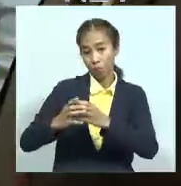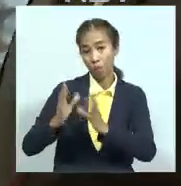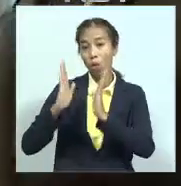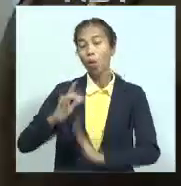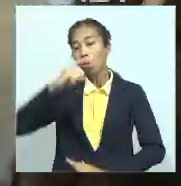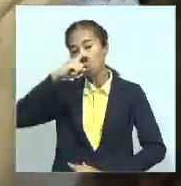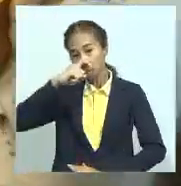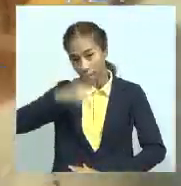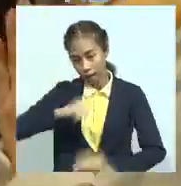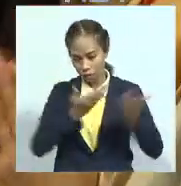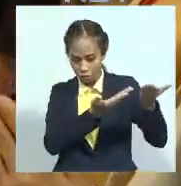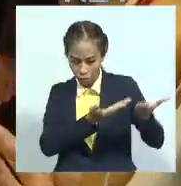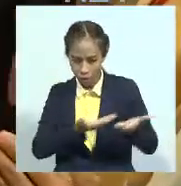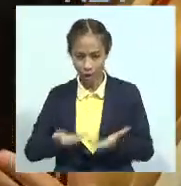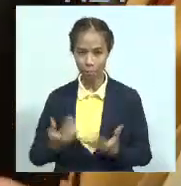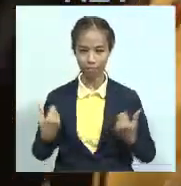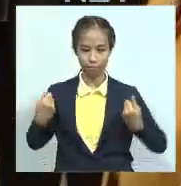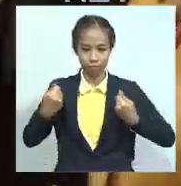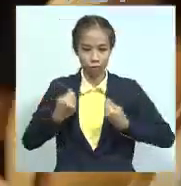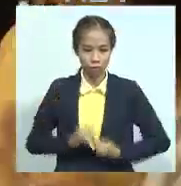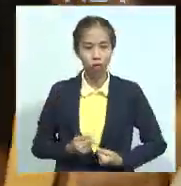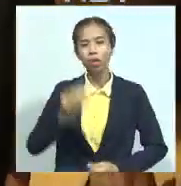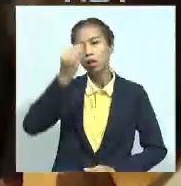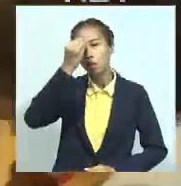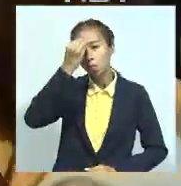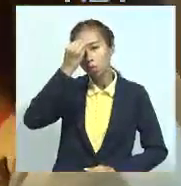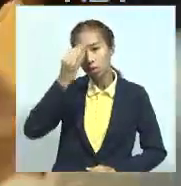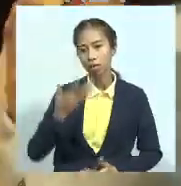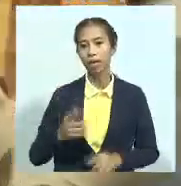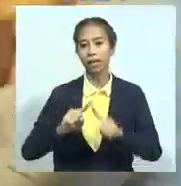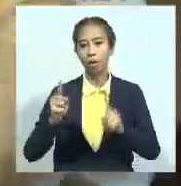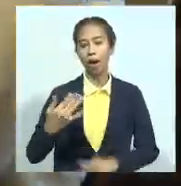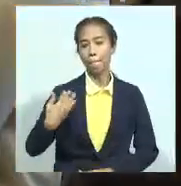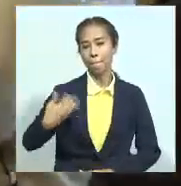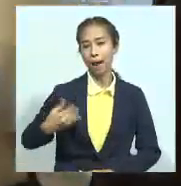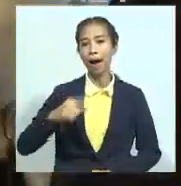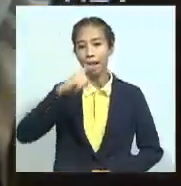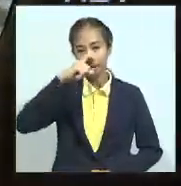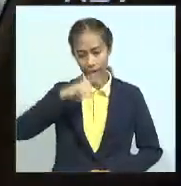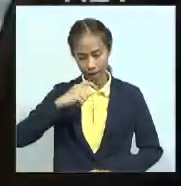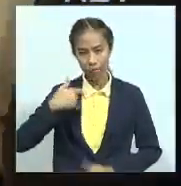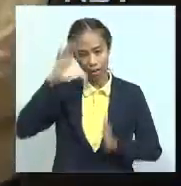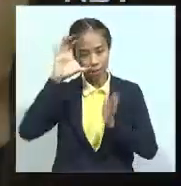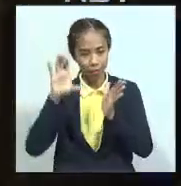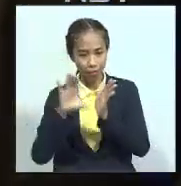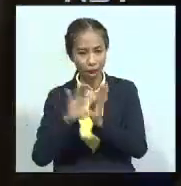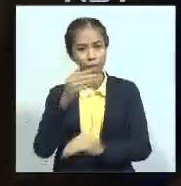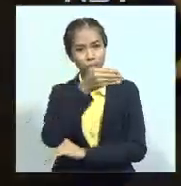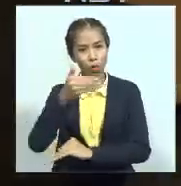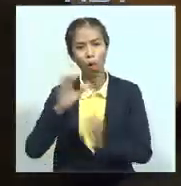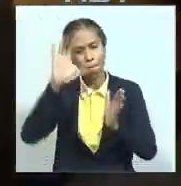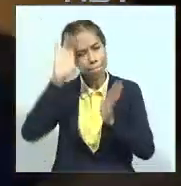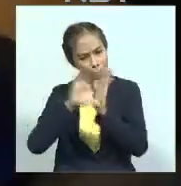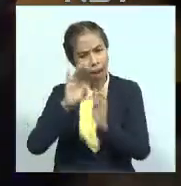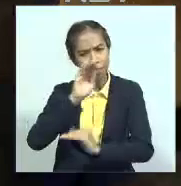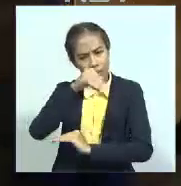นตัดเย็บด้วยผ้าที่มีลวดลายแสดงออกถึงความเป็นไทยคือภาพของธงชาติภาพช้างดอกคูนและโคมลอยค่ะ